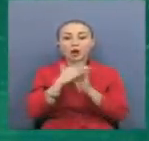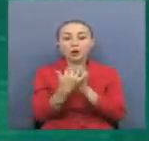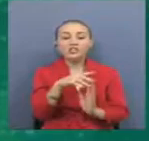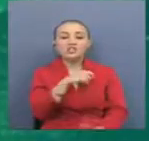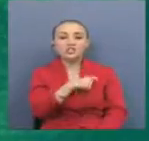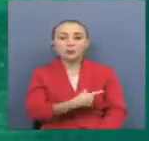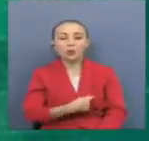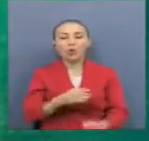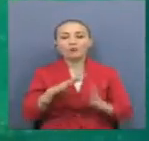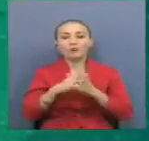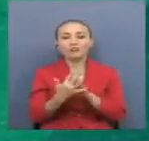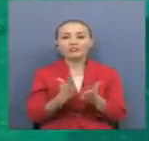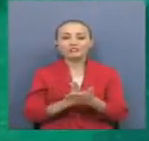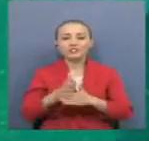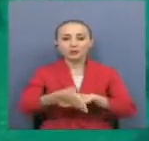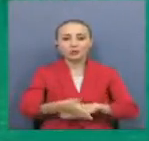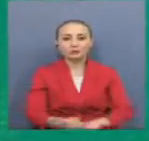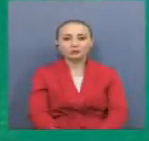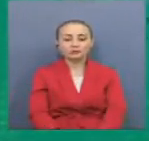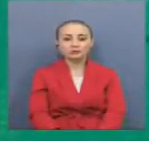жобаларына егжей-тегжейлі тоқталды.